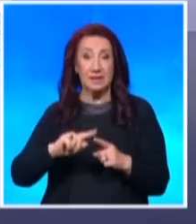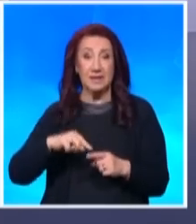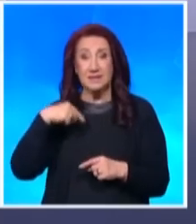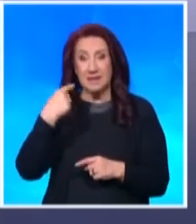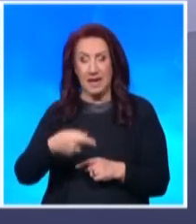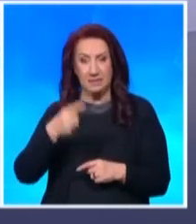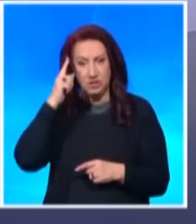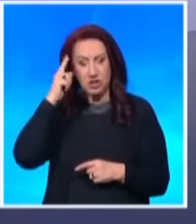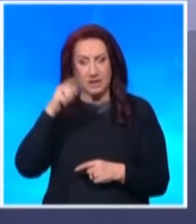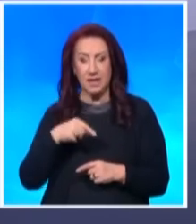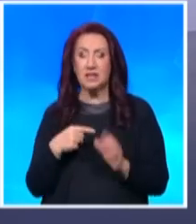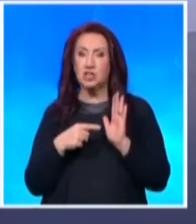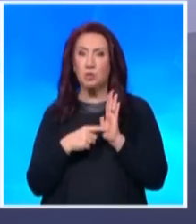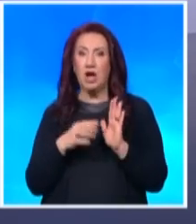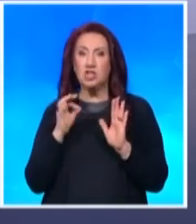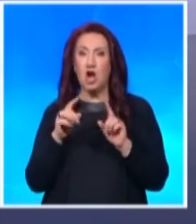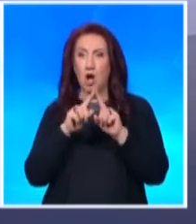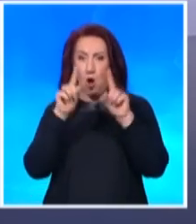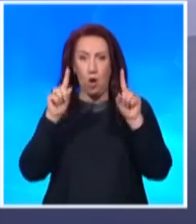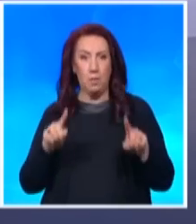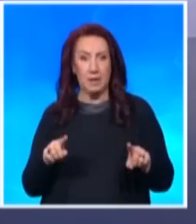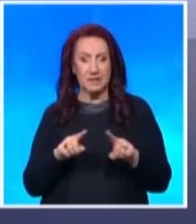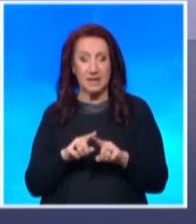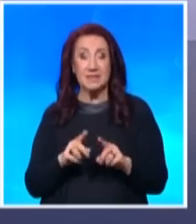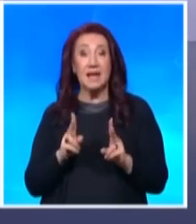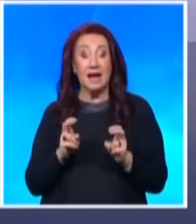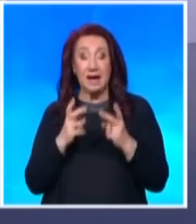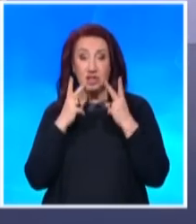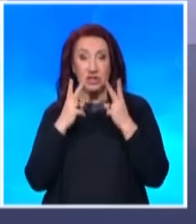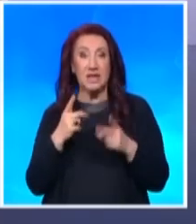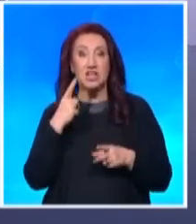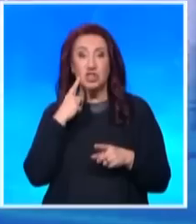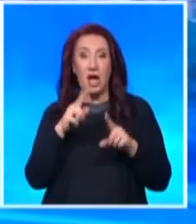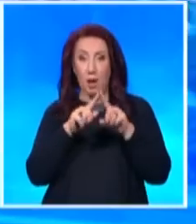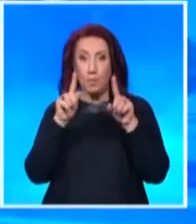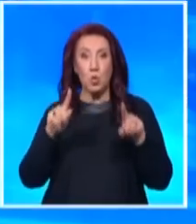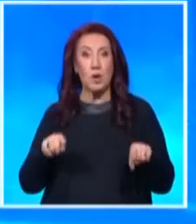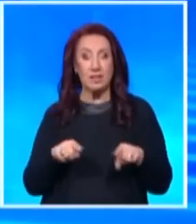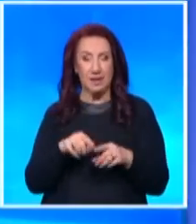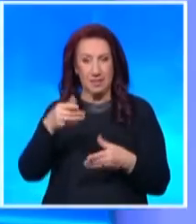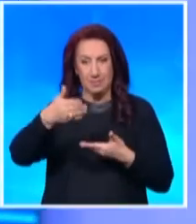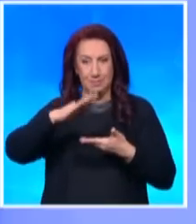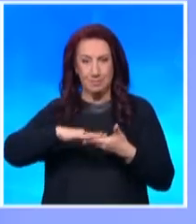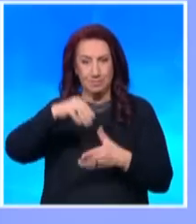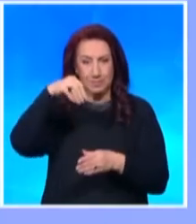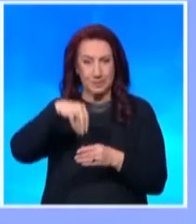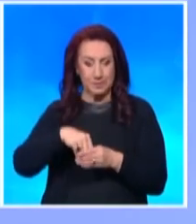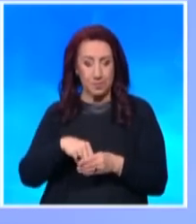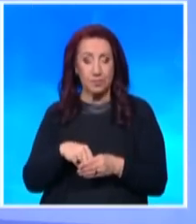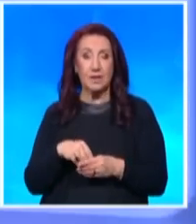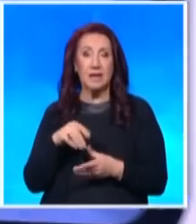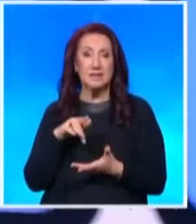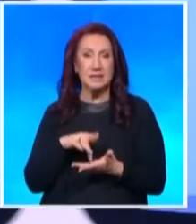утвърди образецът и вече ще е ясно и как ще изглежда бюлетината. Централната избирателна комисия изчислила